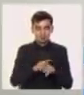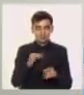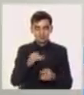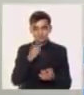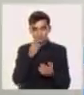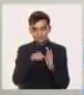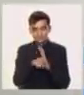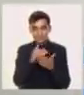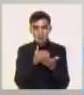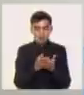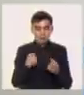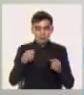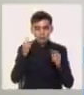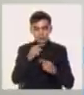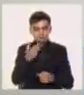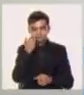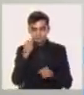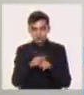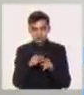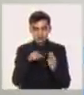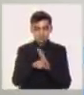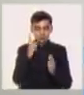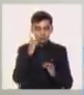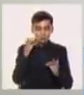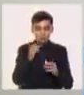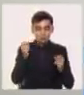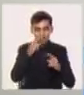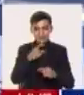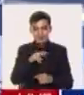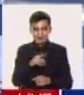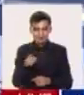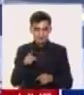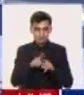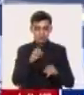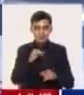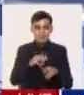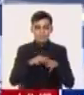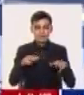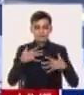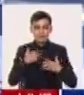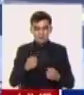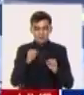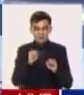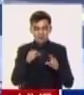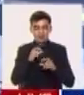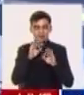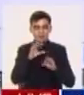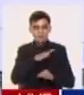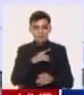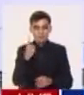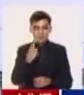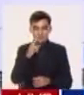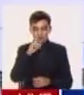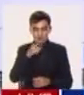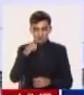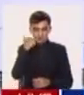мобильном приложении, и мы могли бы пользоваться мобильным приложением для них. В Министерстве здравоохранения рассказали, что только за первые полугодия